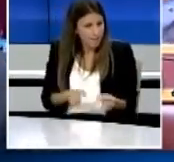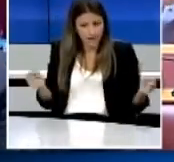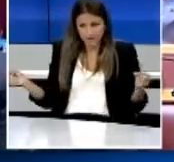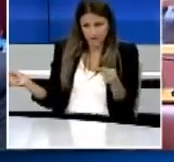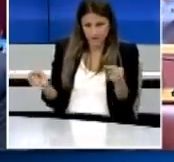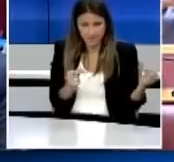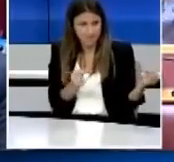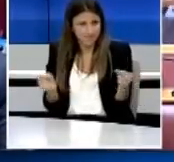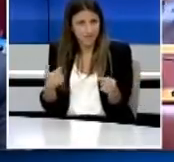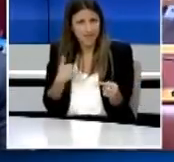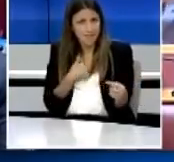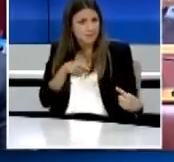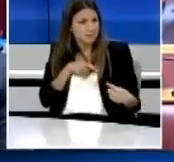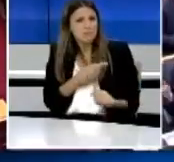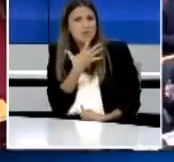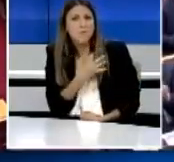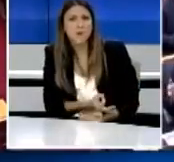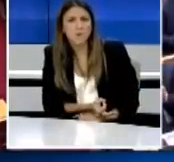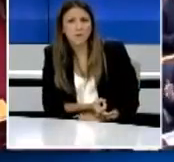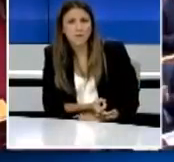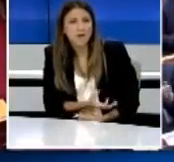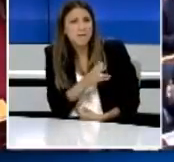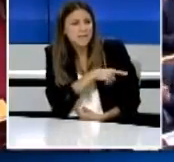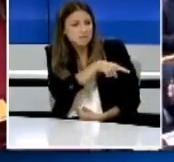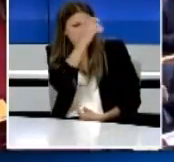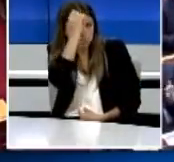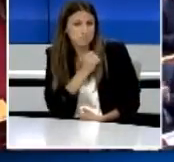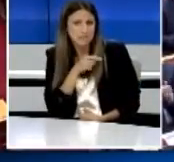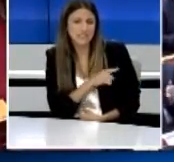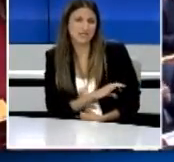και αυτοκαταστροφική για σας επιλογή.